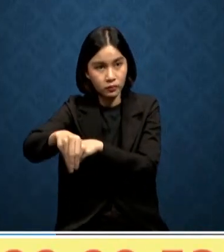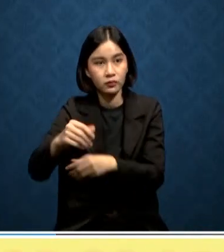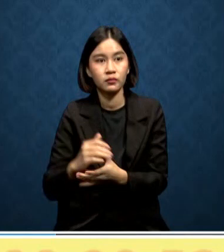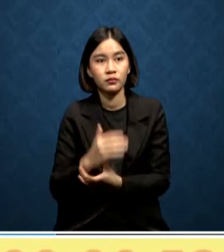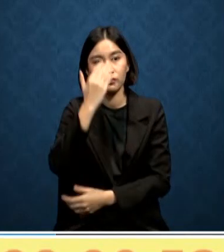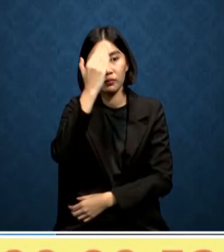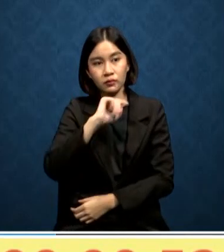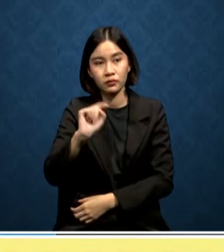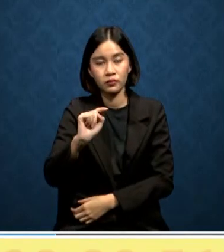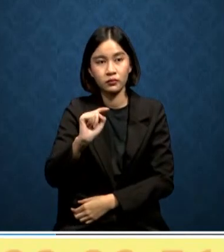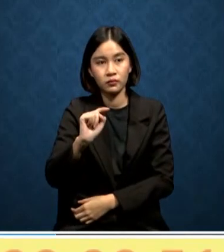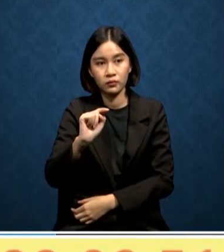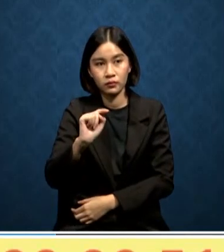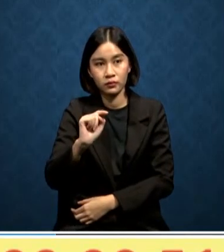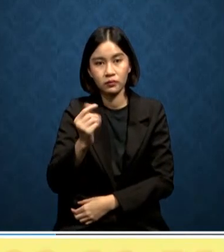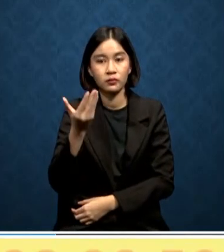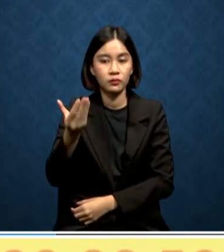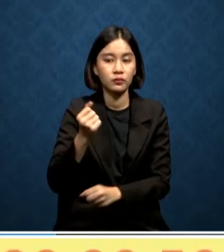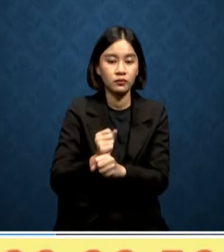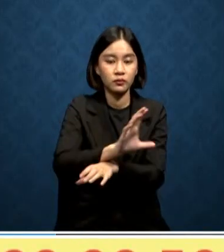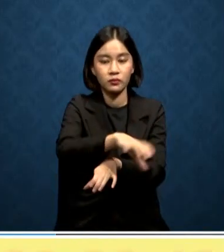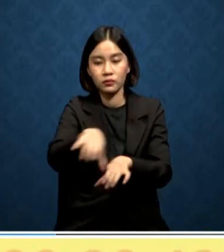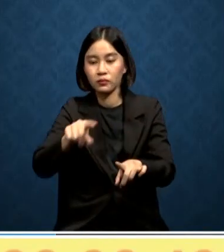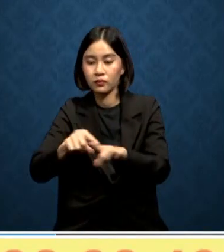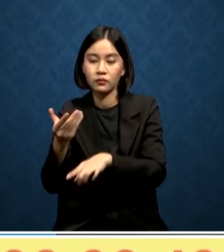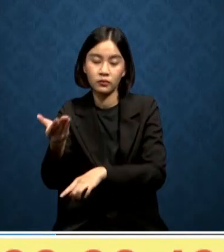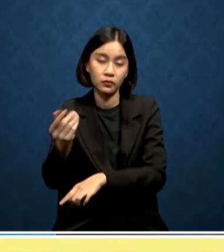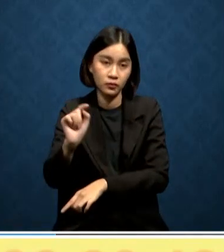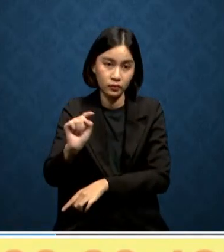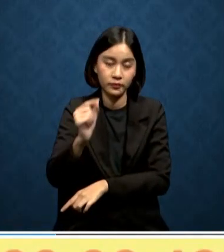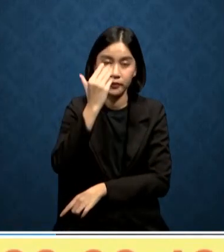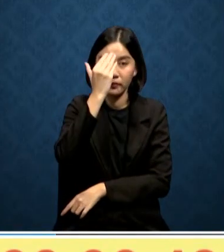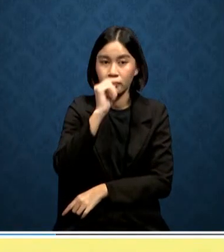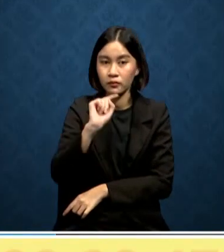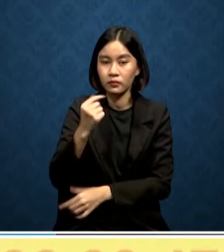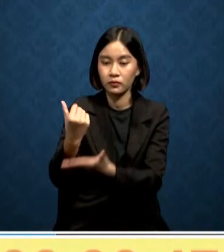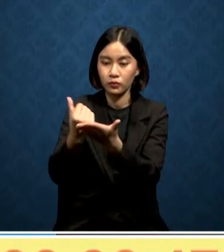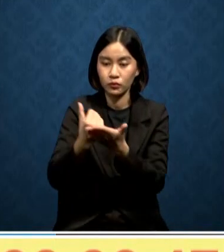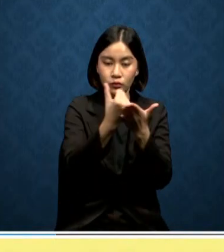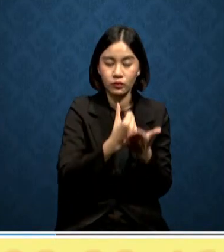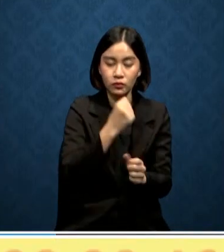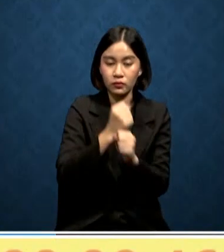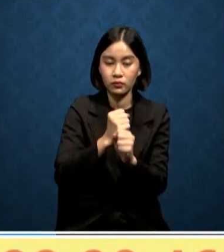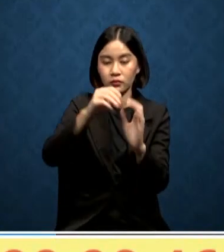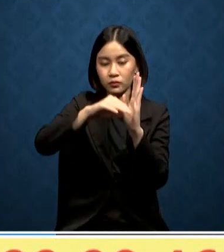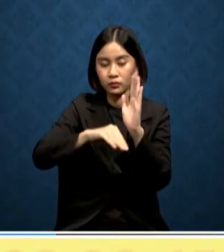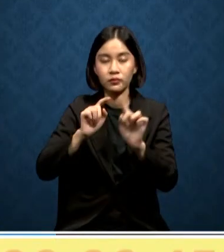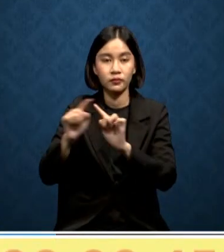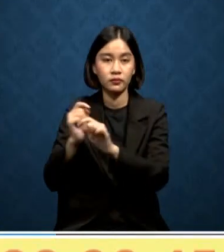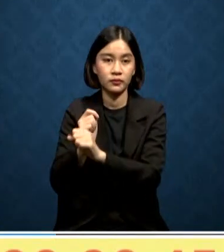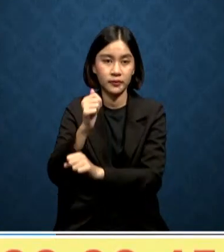ะอาศัยหน่วยต่างๆเหล่านี้ในการช่วยดำเนินการให้ได้นะครับ